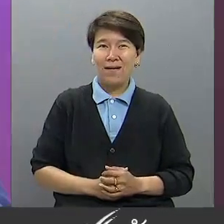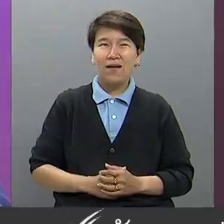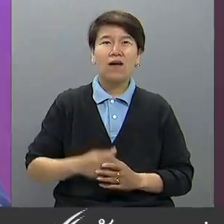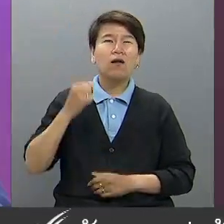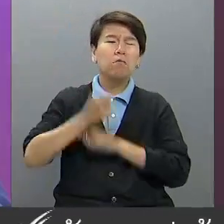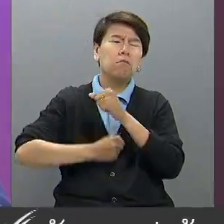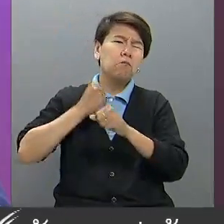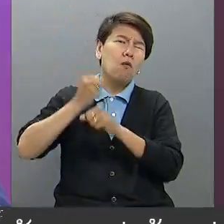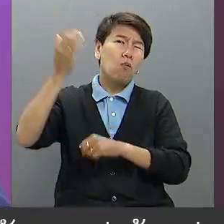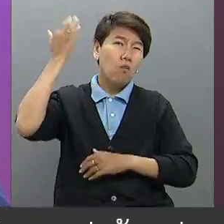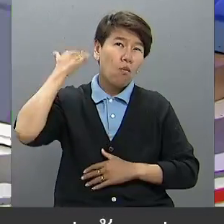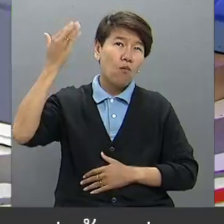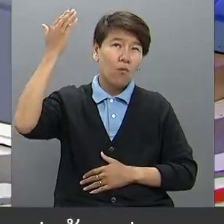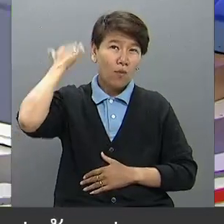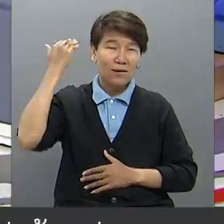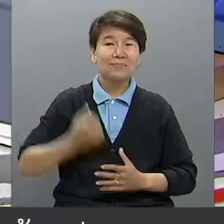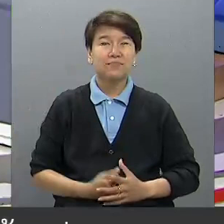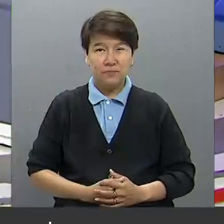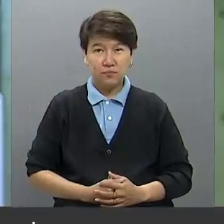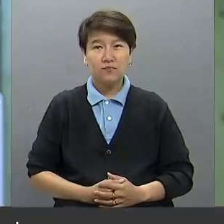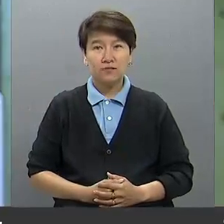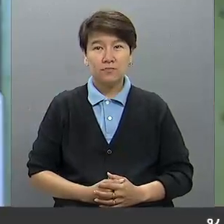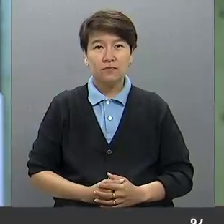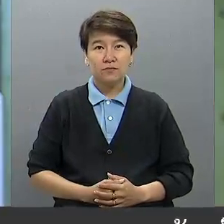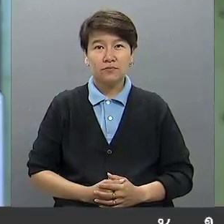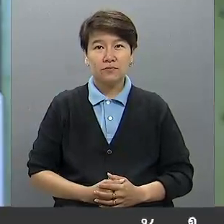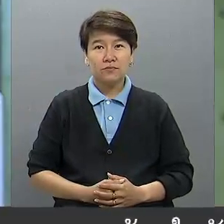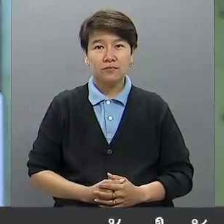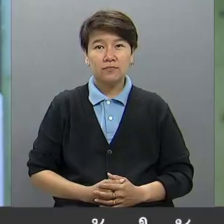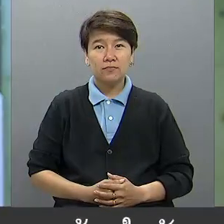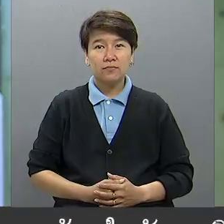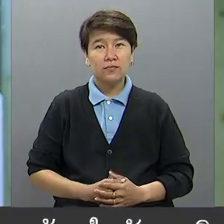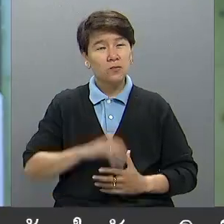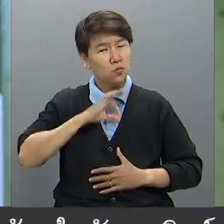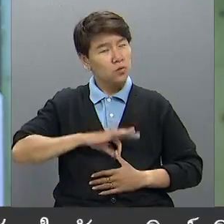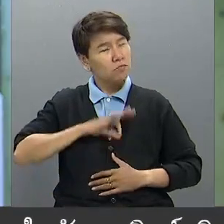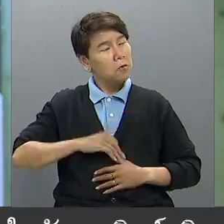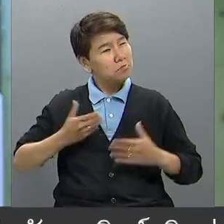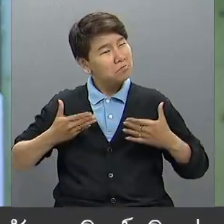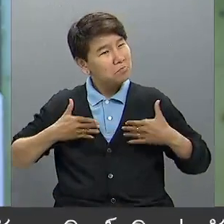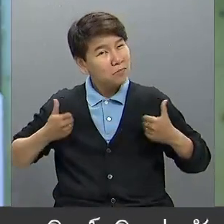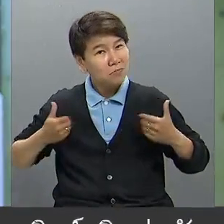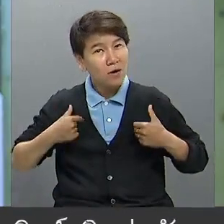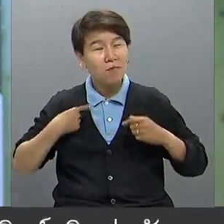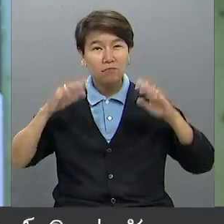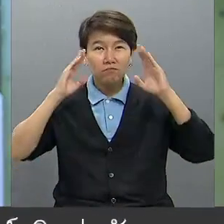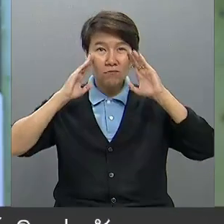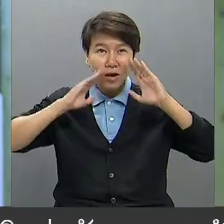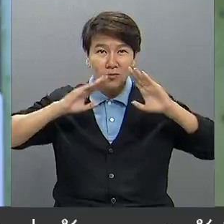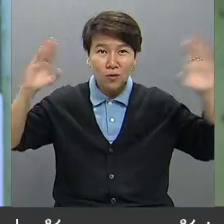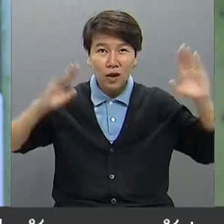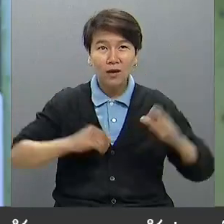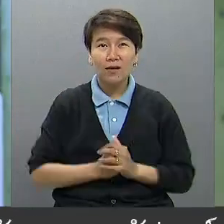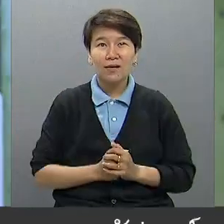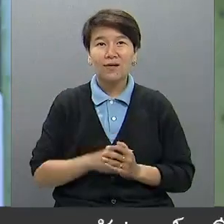านมากใช่ไหมฮะ ไม่นานมาก ทศวรรษนะฮะ แต่มันเป็นความรู้สึกที่ดีมากๆเลยนะคะที่มีประสบการณ์ในการได้ไปวิ่งว่าวที่สนามหลวง